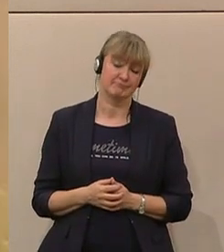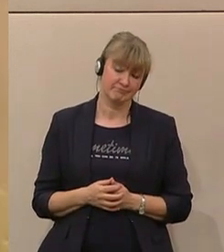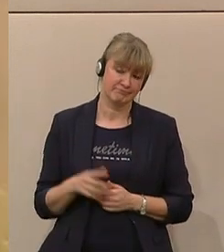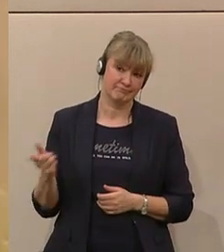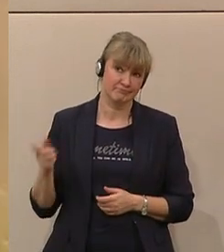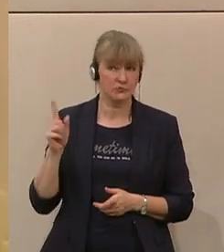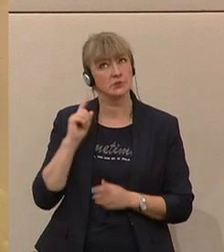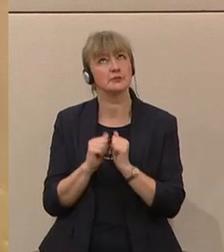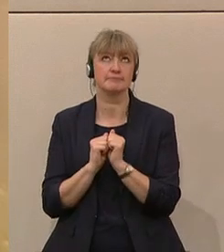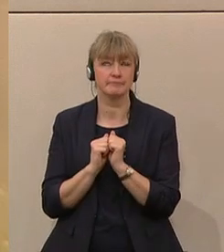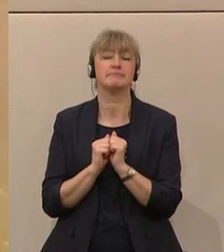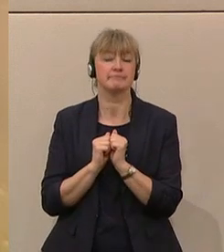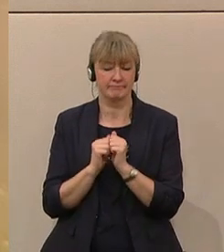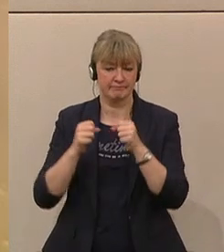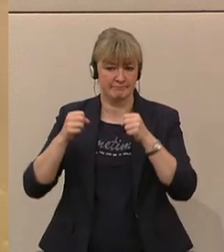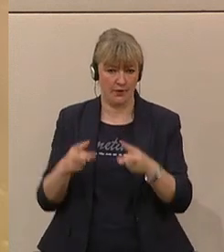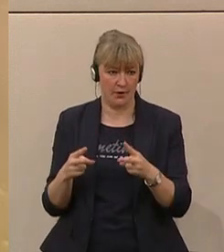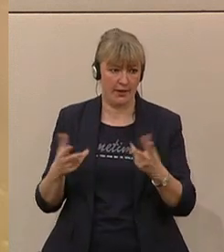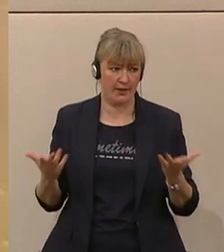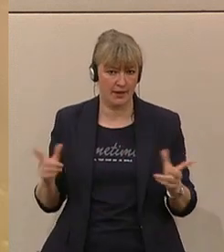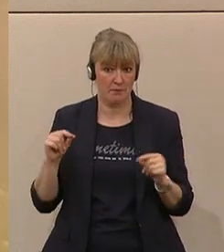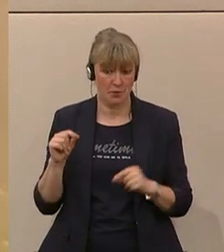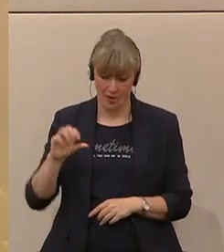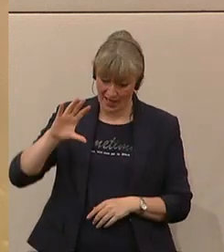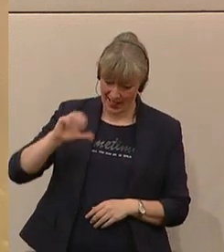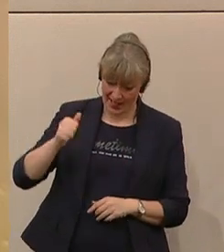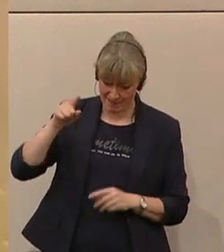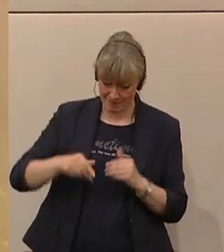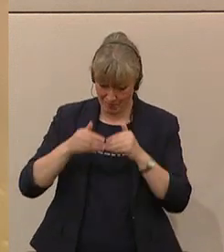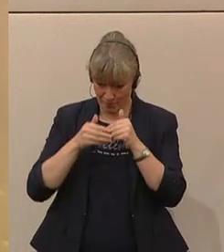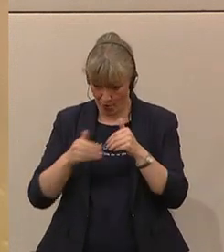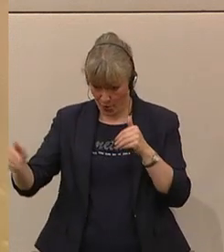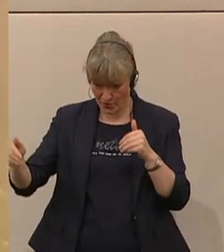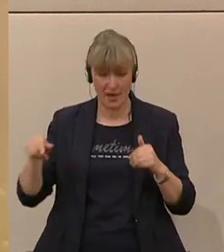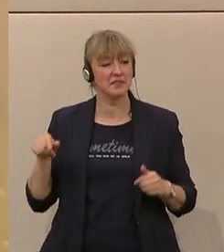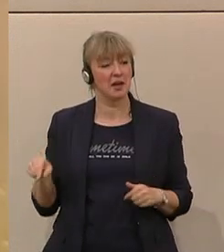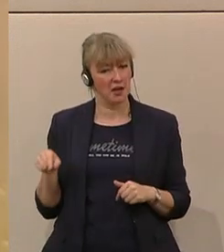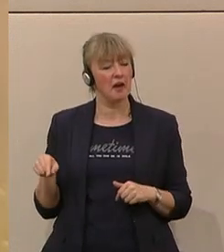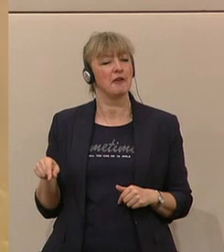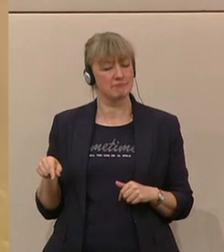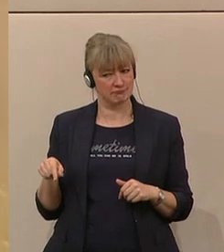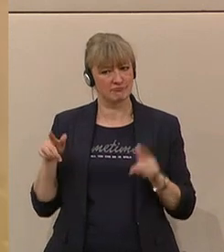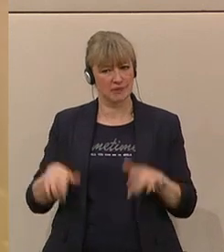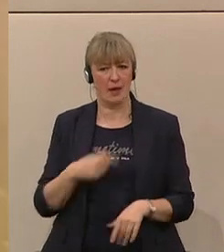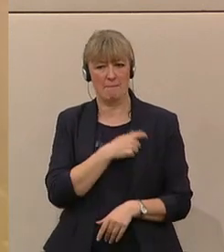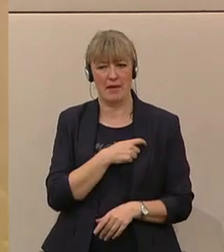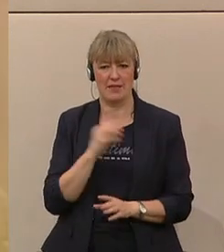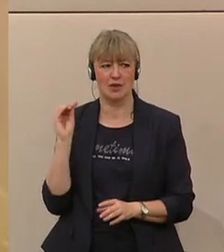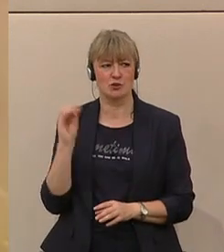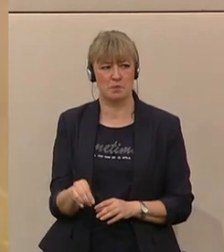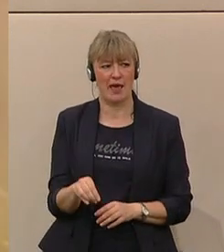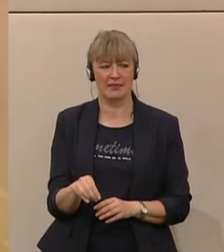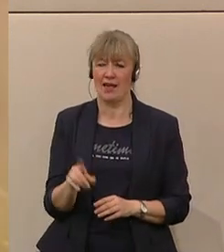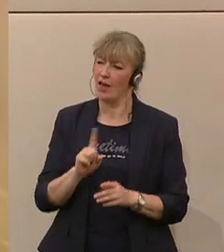kurz nachrechnen und sagen, in 11 Monaten habe ich meine Parteispende